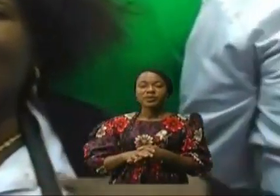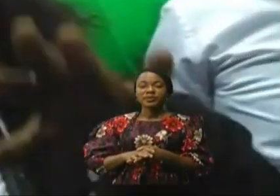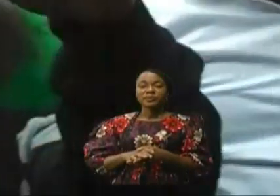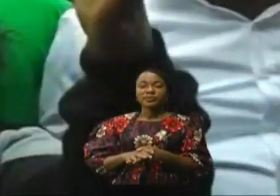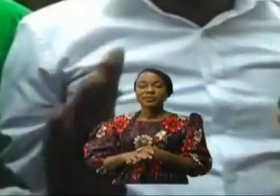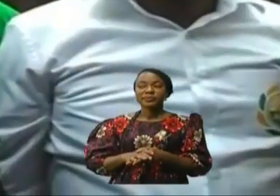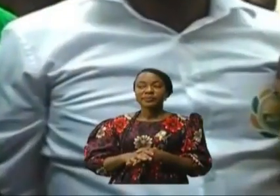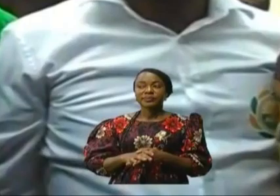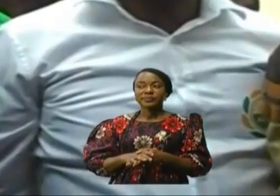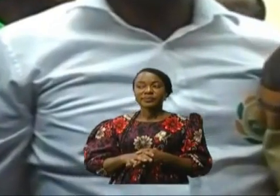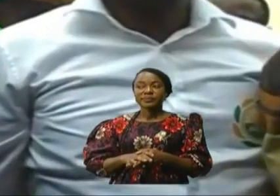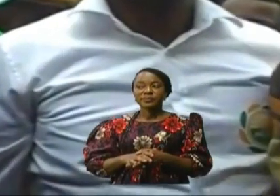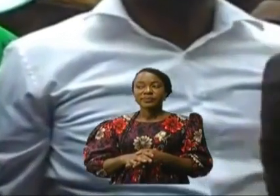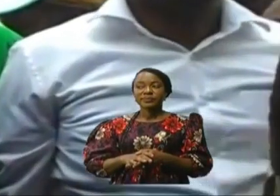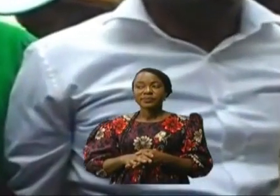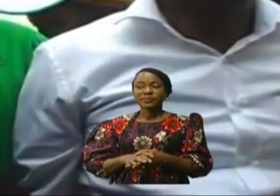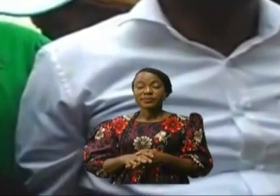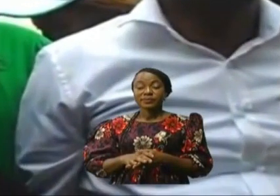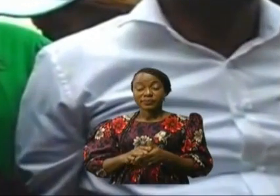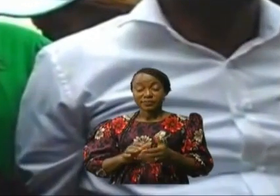Tshilombo.